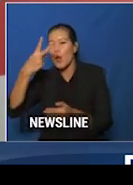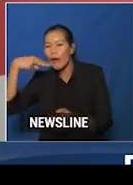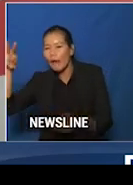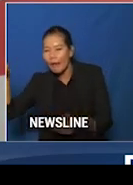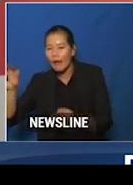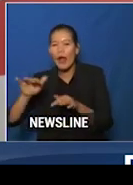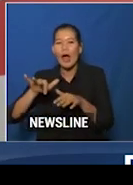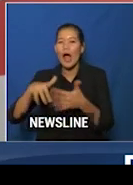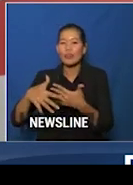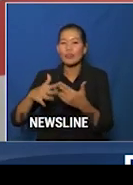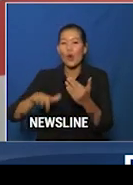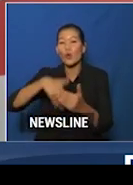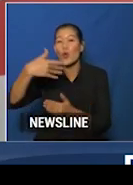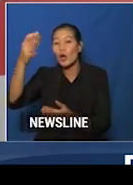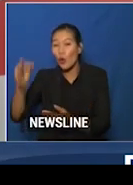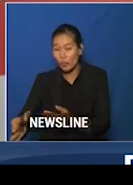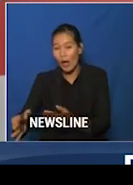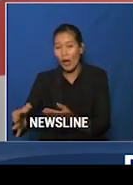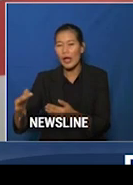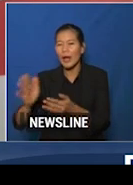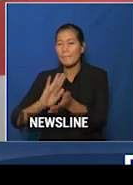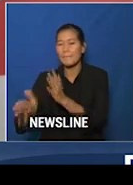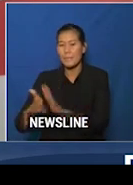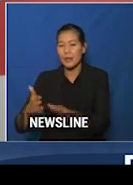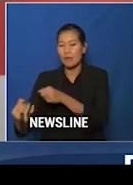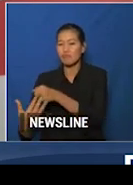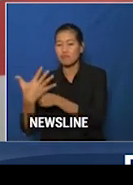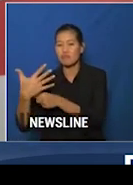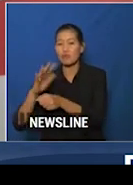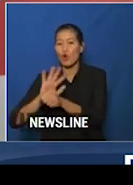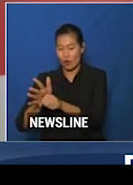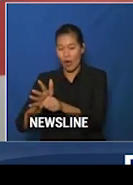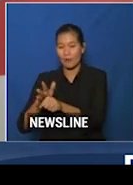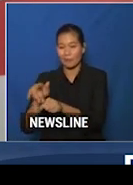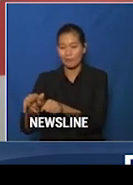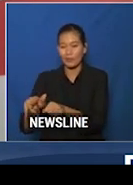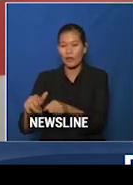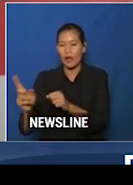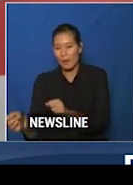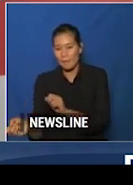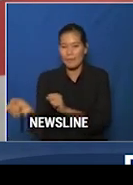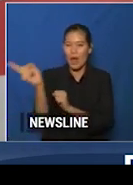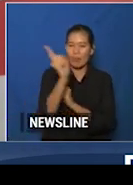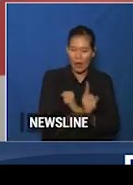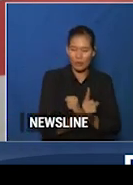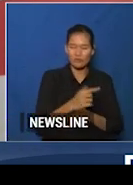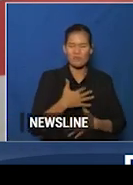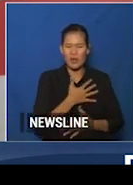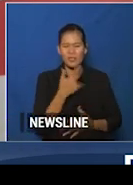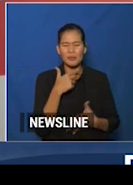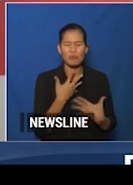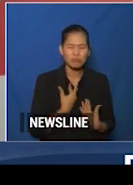pada negara yang terjangkit Penyakit confignet ini dan kemudian merasakan ada keluhan-keluhan